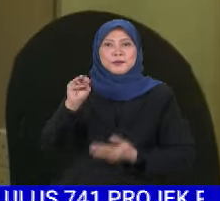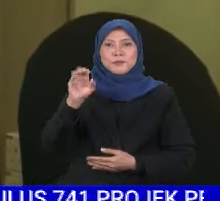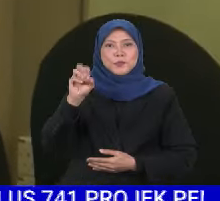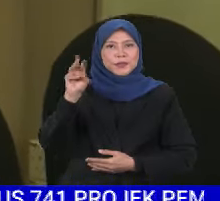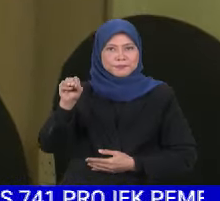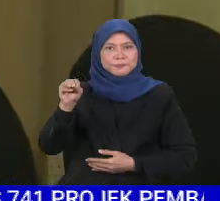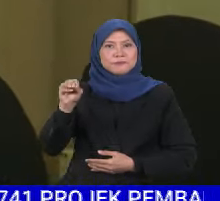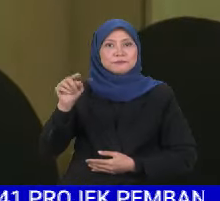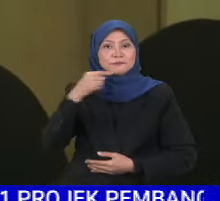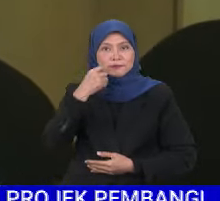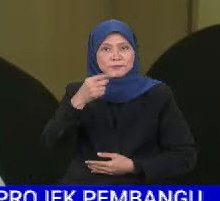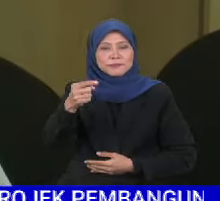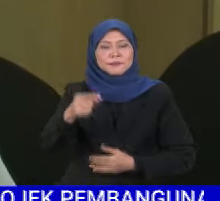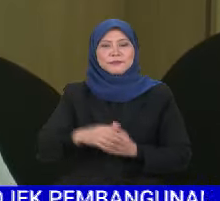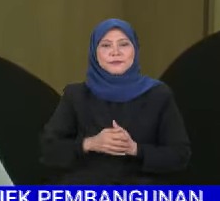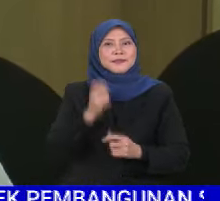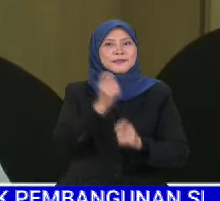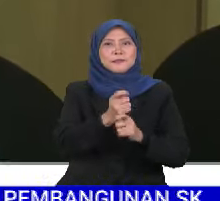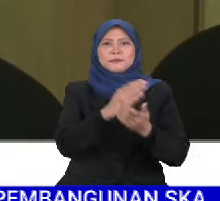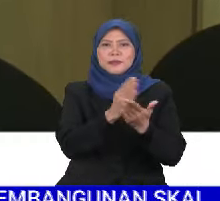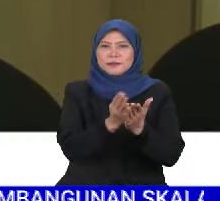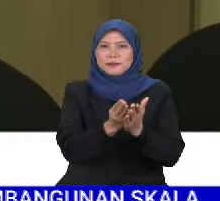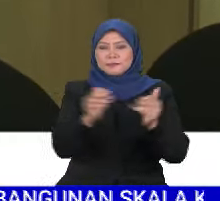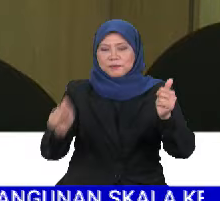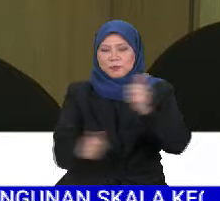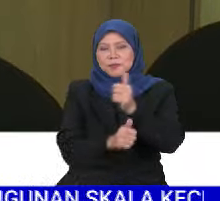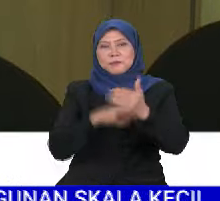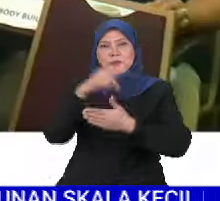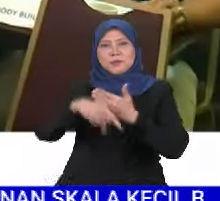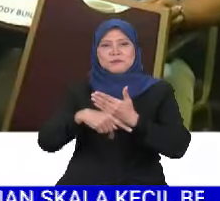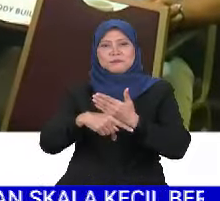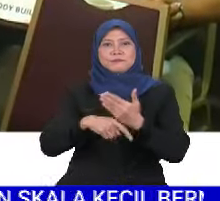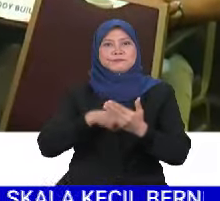berkata penetapan budget khusus di bawah program